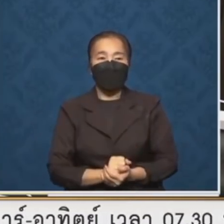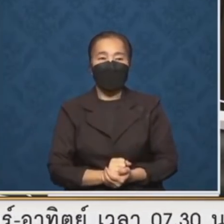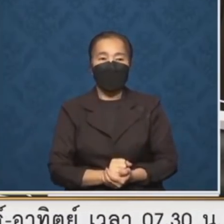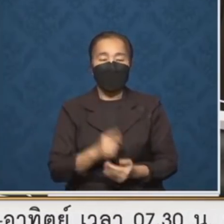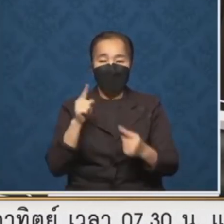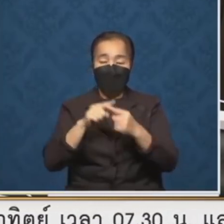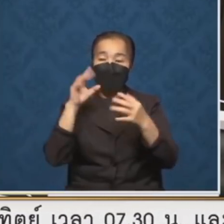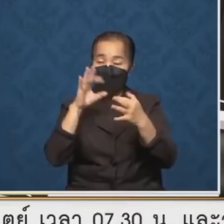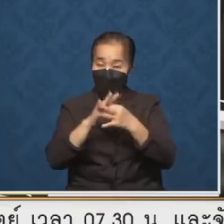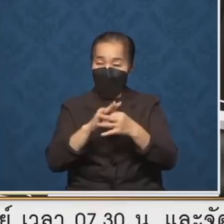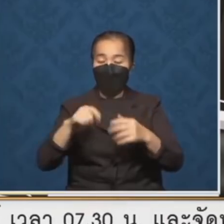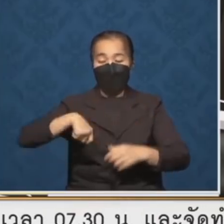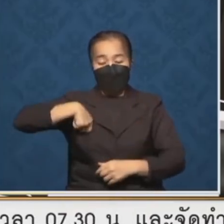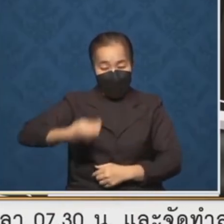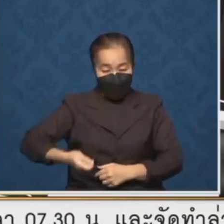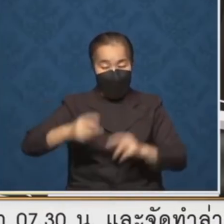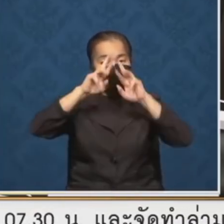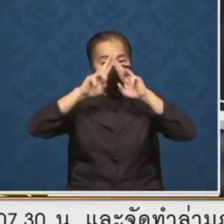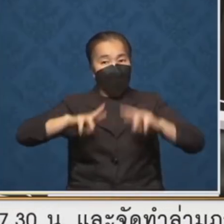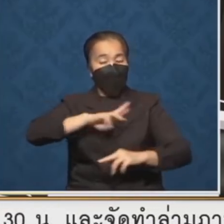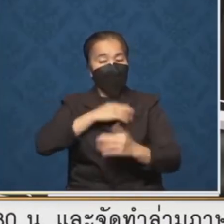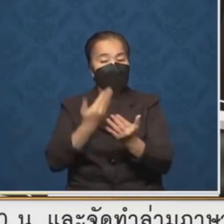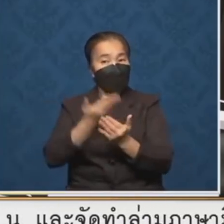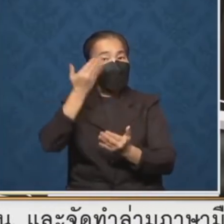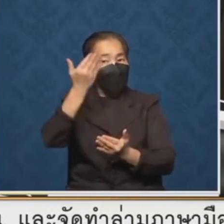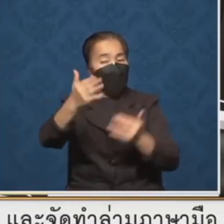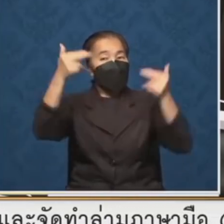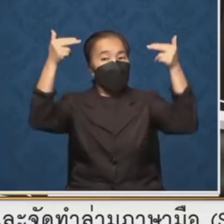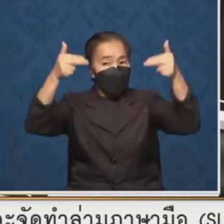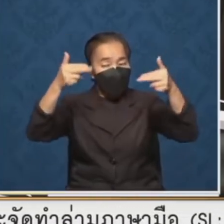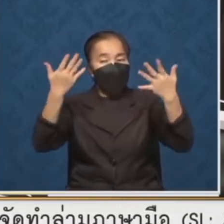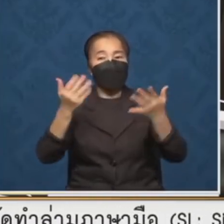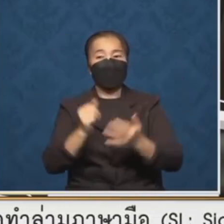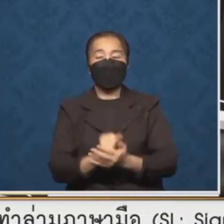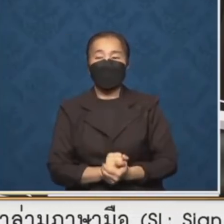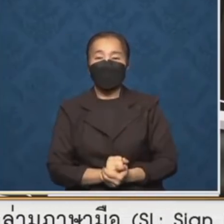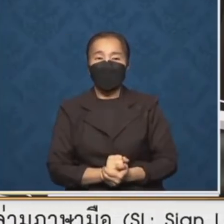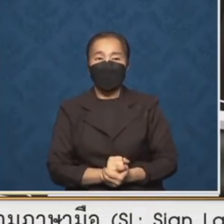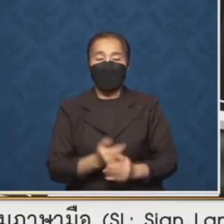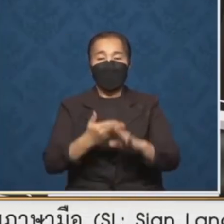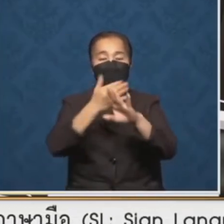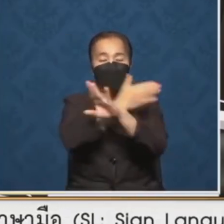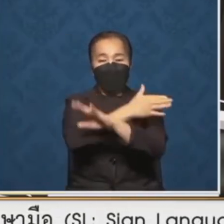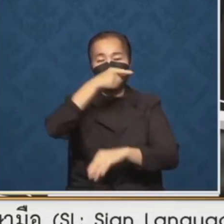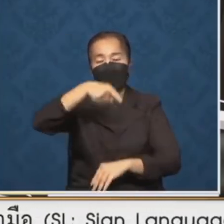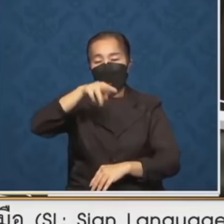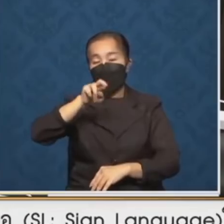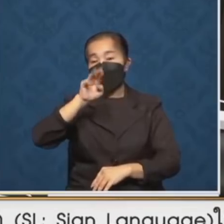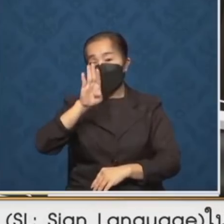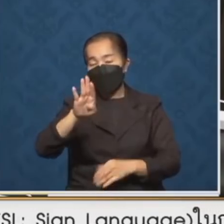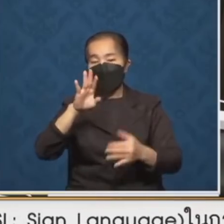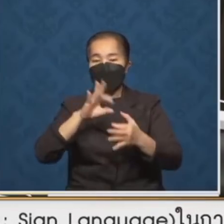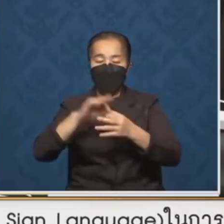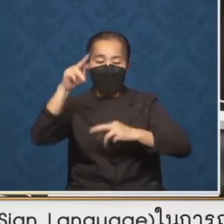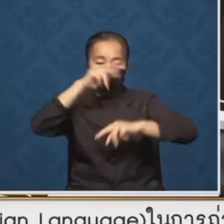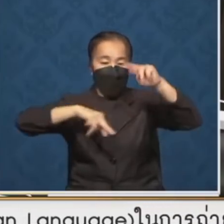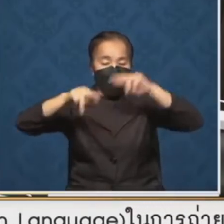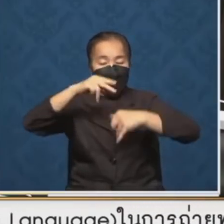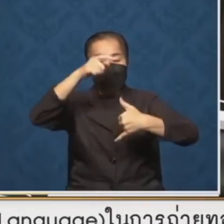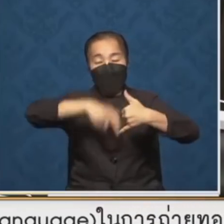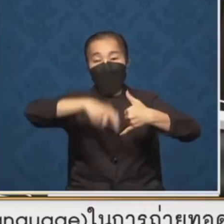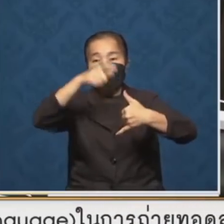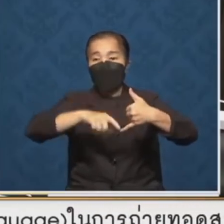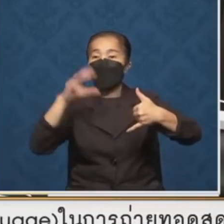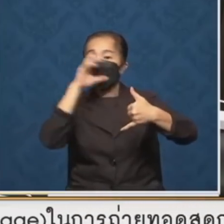าระของผู้ประกอบการเพิ่มมากขึ้นแน่ๆก่อนหน้านี้ครับพรบ.คุ้มครองข้อมูลส่วนบุคคลเพิ่งจะถูกเลื่อนการ